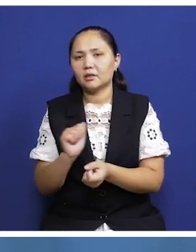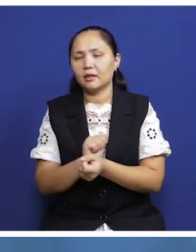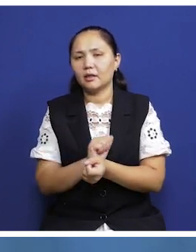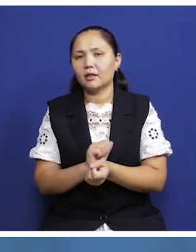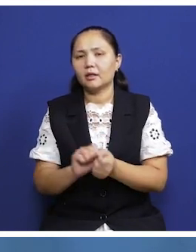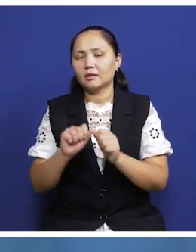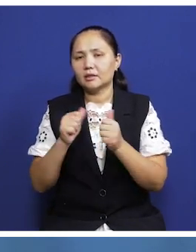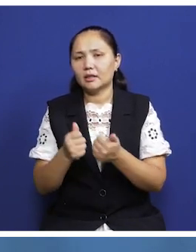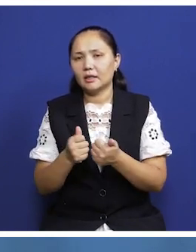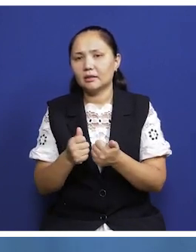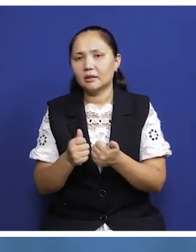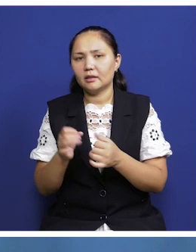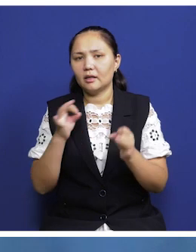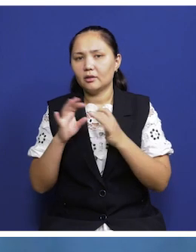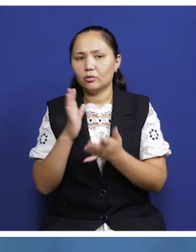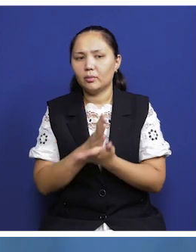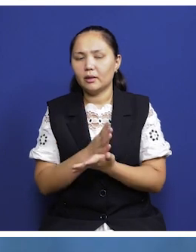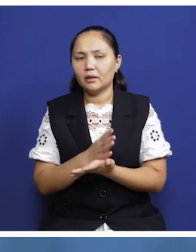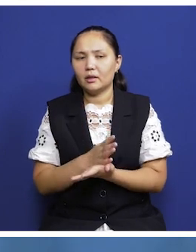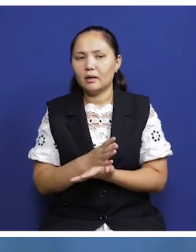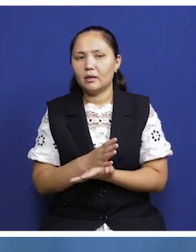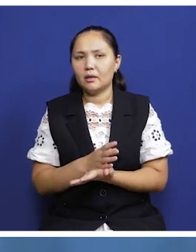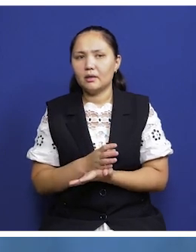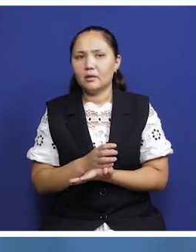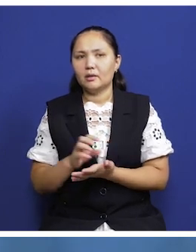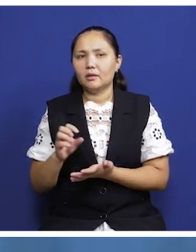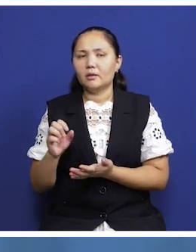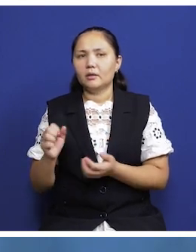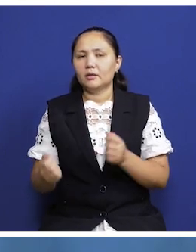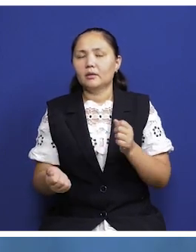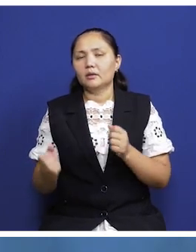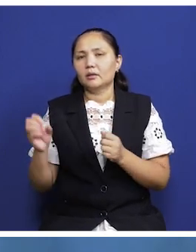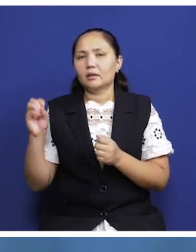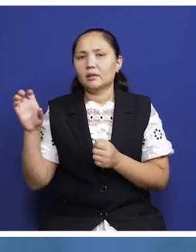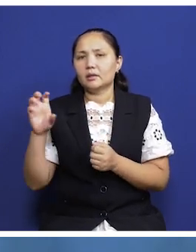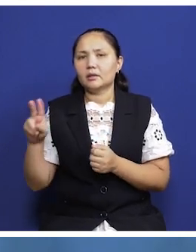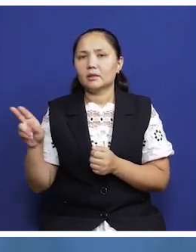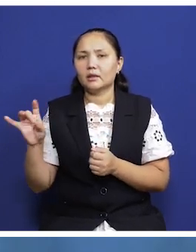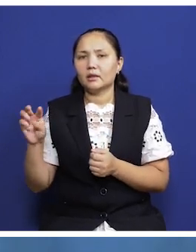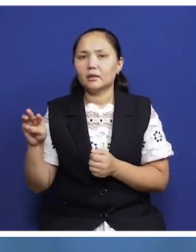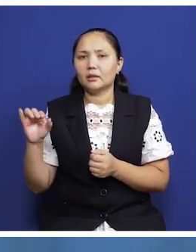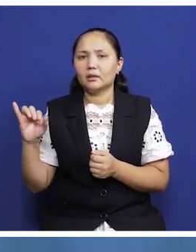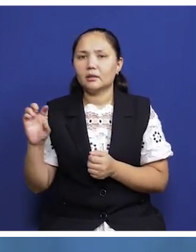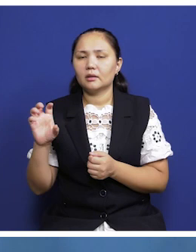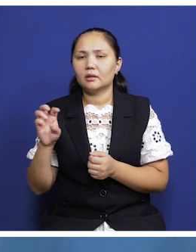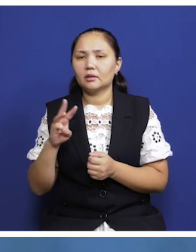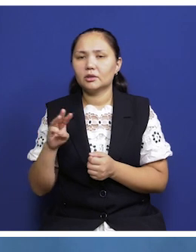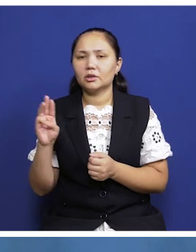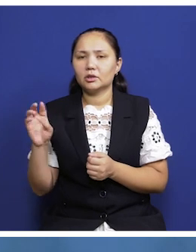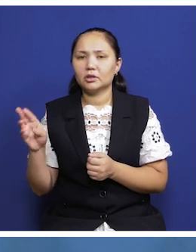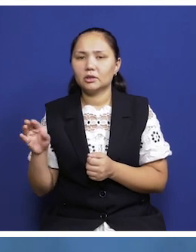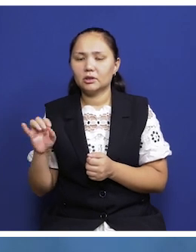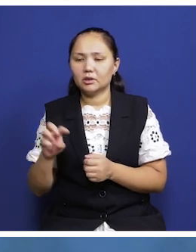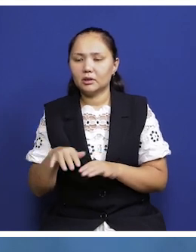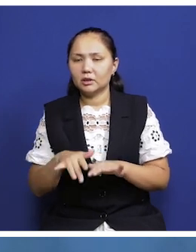қирап жатқан, кейбір жерлерде мынау біздің ескерткіштерде де жағдайлар нашар болып кетеді. Соны мына аудан